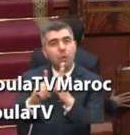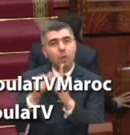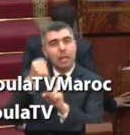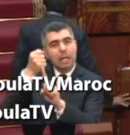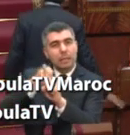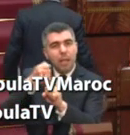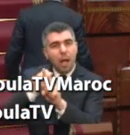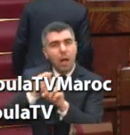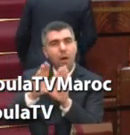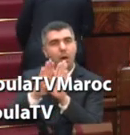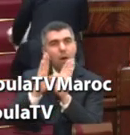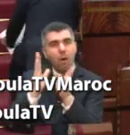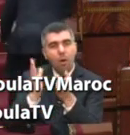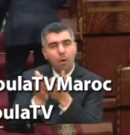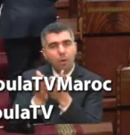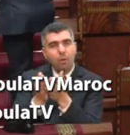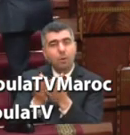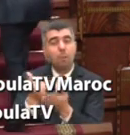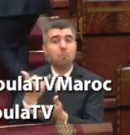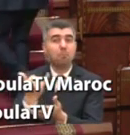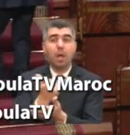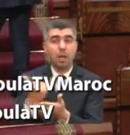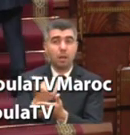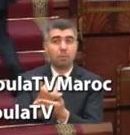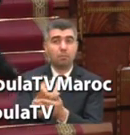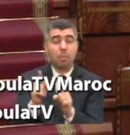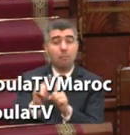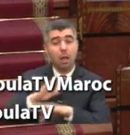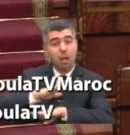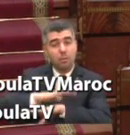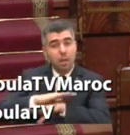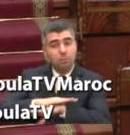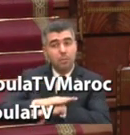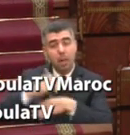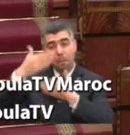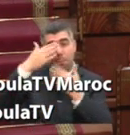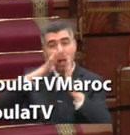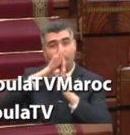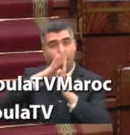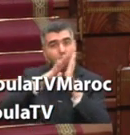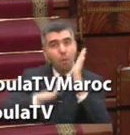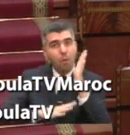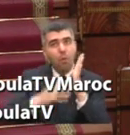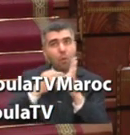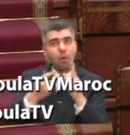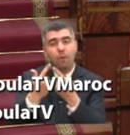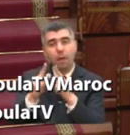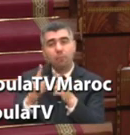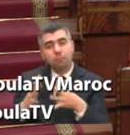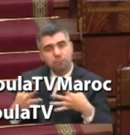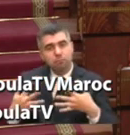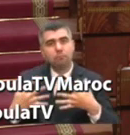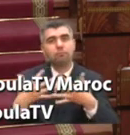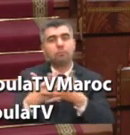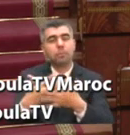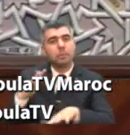يكون كيبني على القيم ديالنا، الثوابت الوطنية ديالنا، على الأخلاق ديالنا، على الهوية ديالنا، ويكون الخرط فيه الجامع